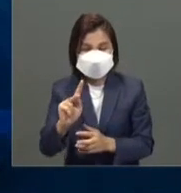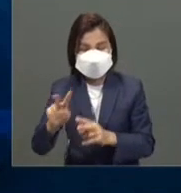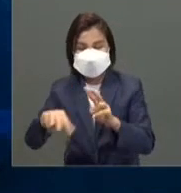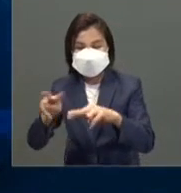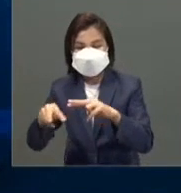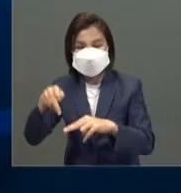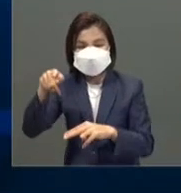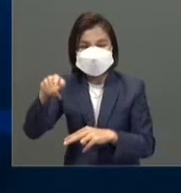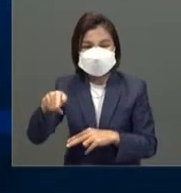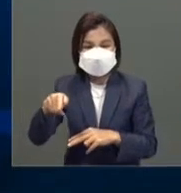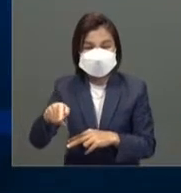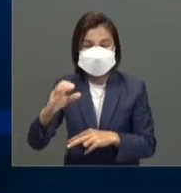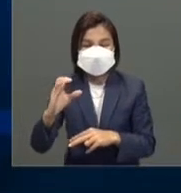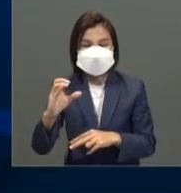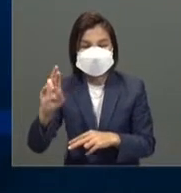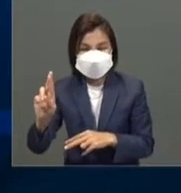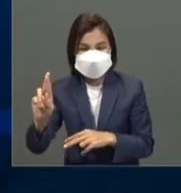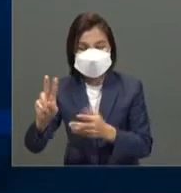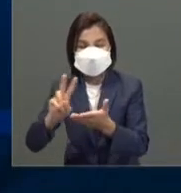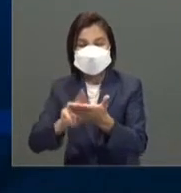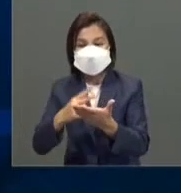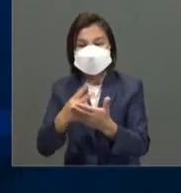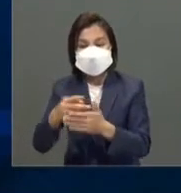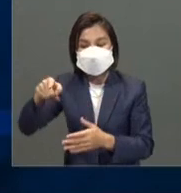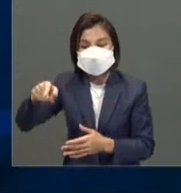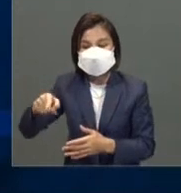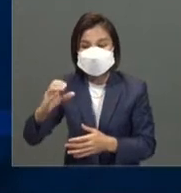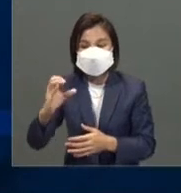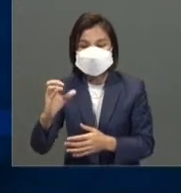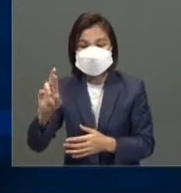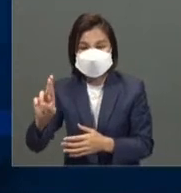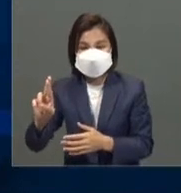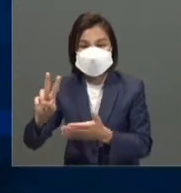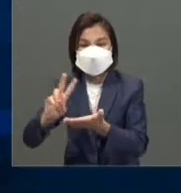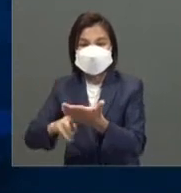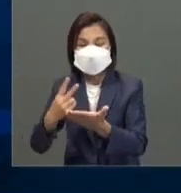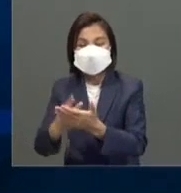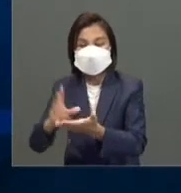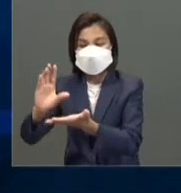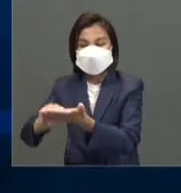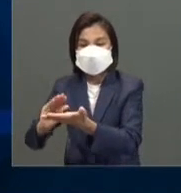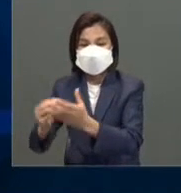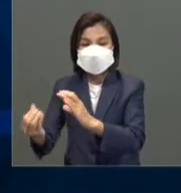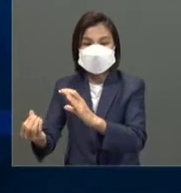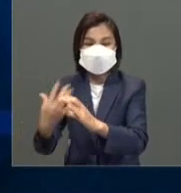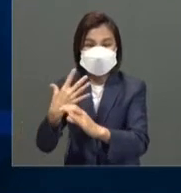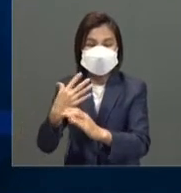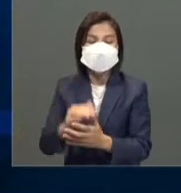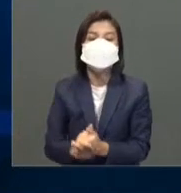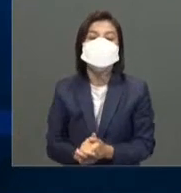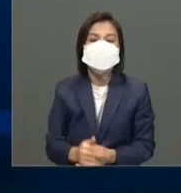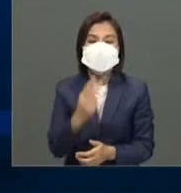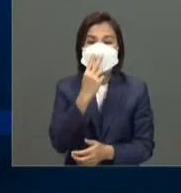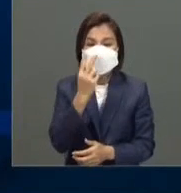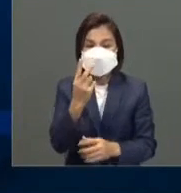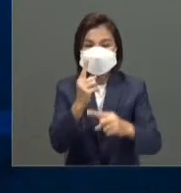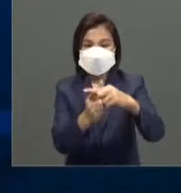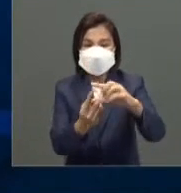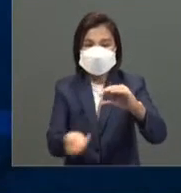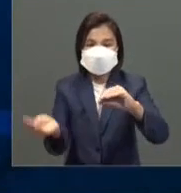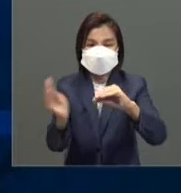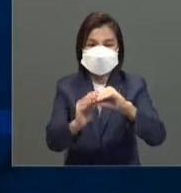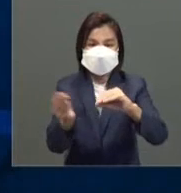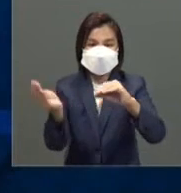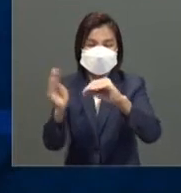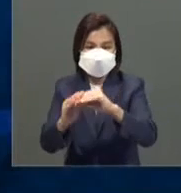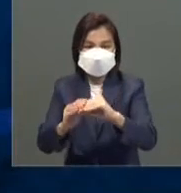จโดย PCR เพราะฉะนั้นผลของ PCR ก็เริ่มที่จะทยอยเข้ามารายงานก็จะเห็นตัวเลขนี้เพิ่มขึ้นนะครับก็เ